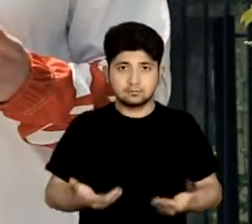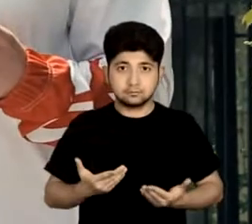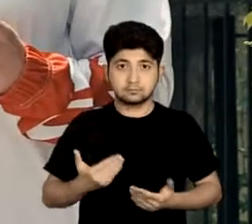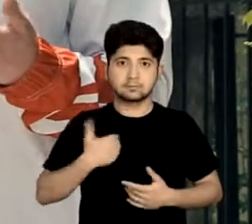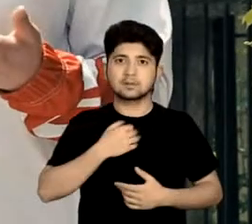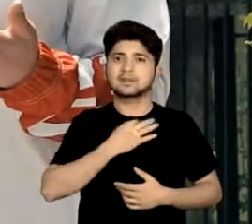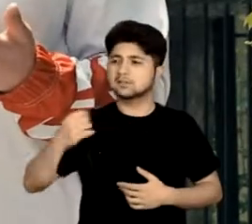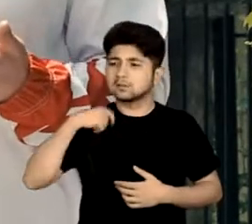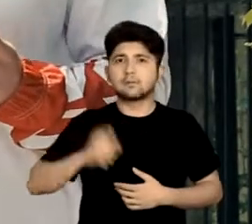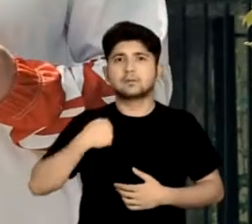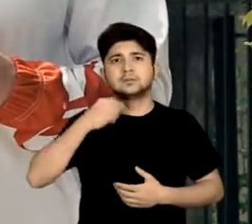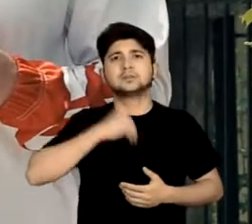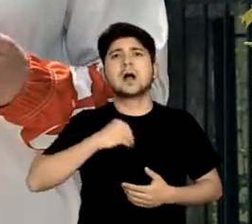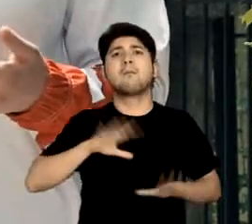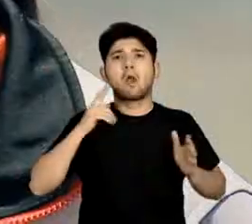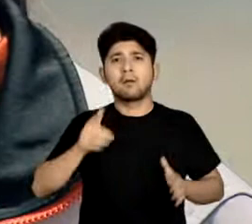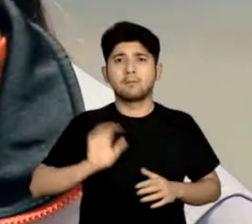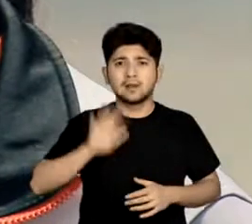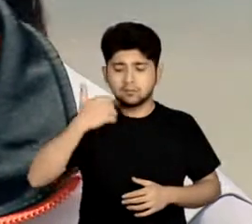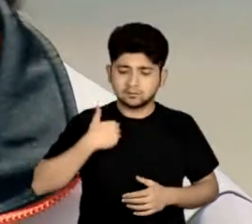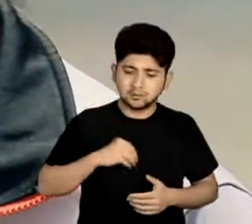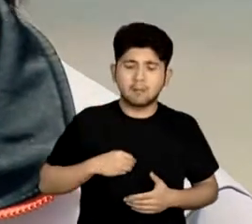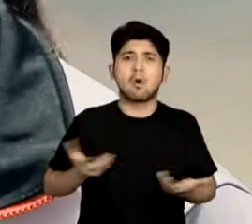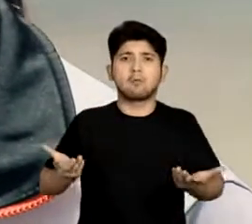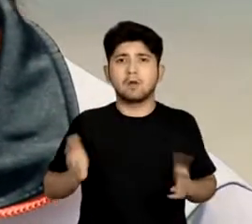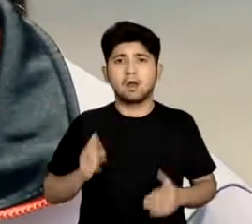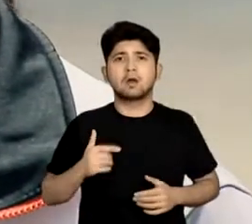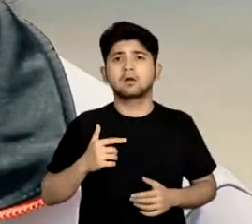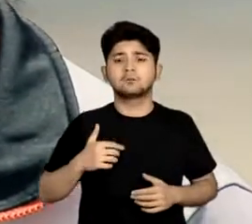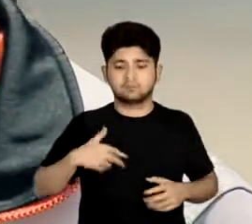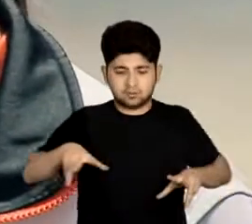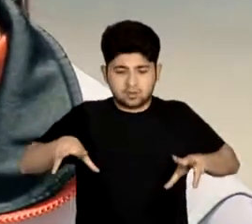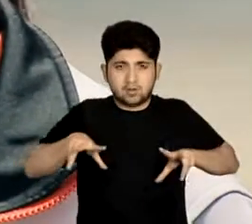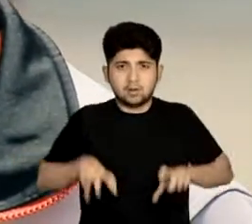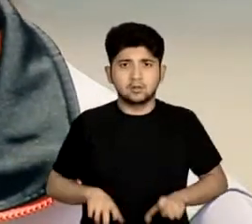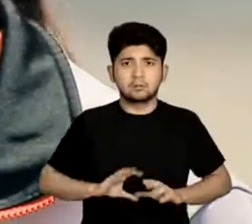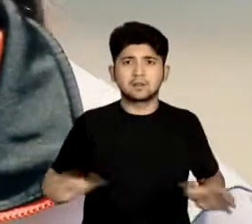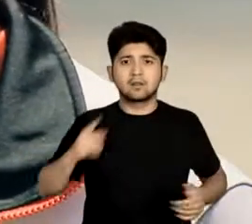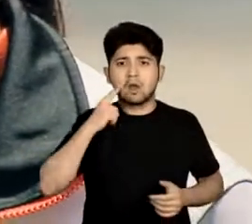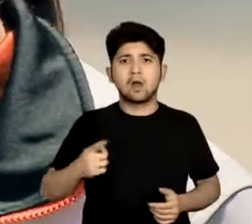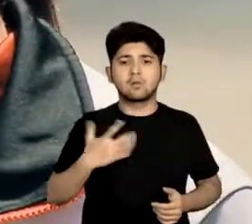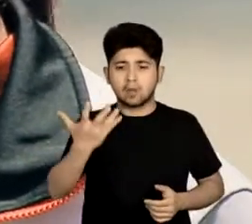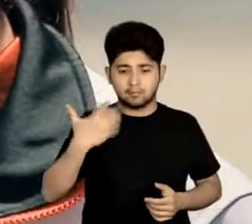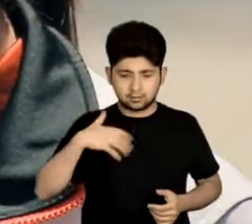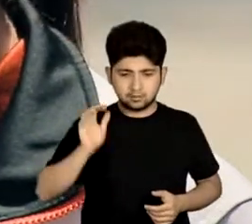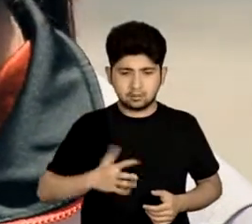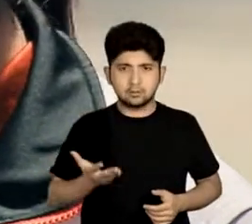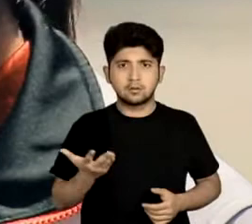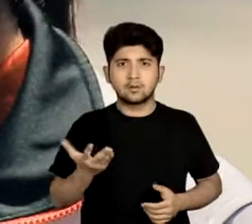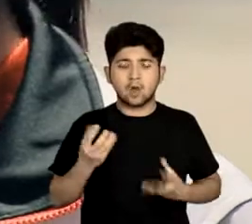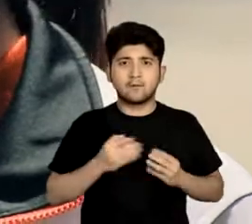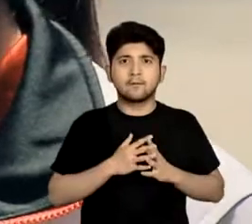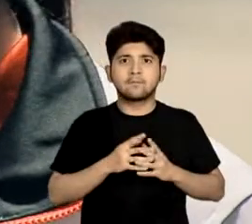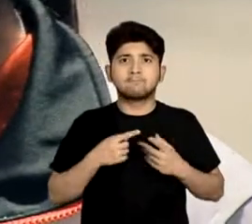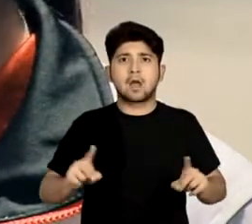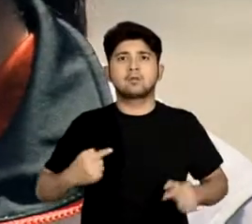hani hiç yapacağımı zannetmiyordum o basketbolu falan. Gittim sandalyeye bir oturdum. Topu elime aldığım anda çok